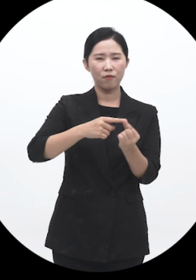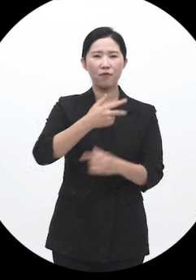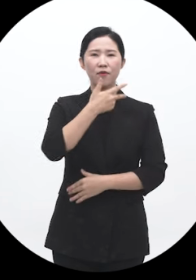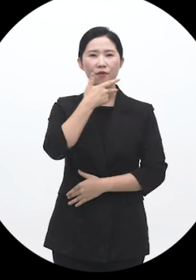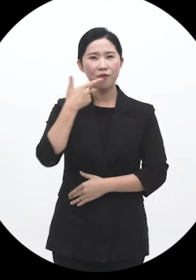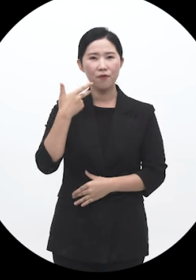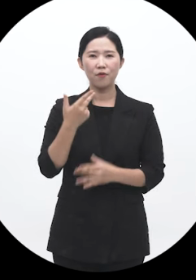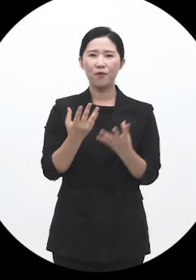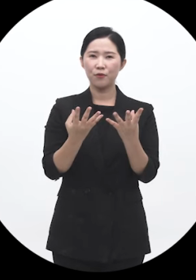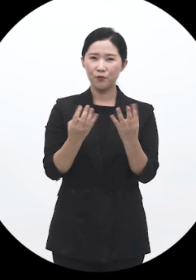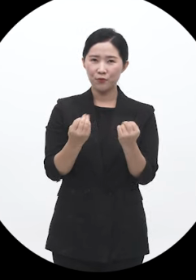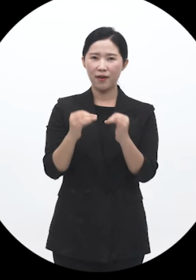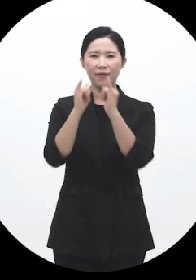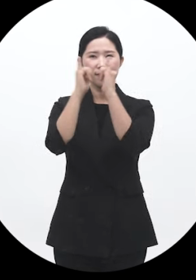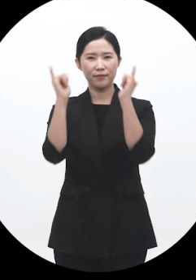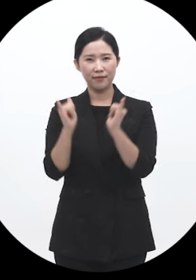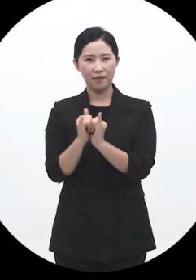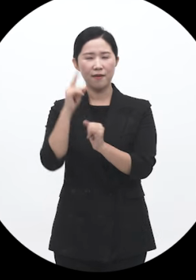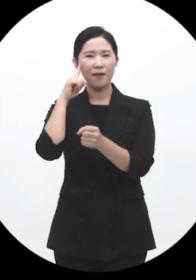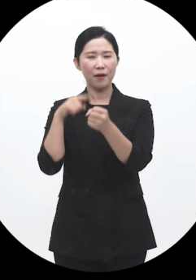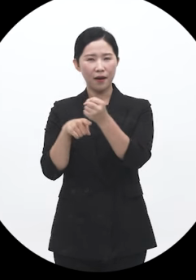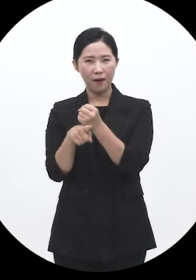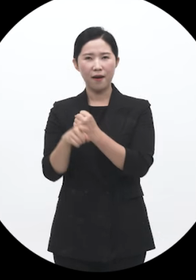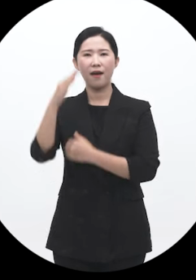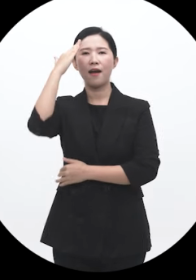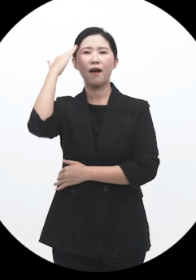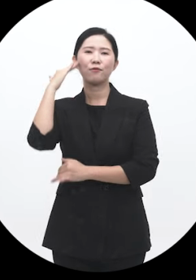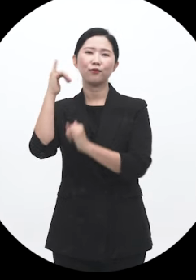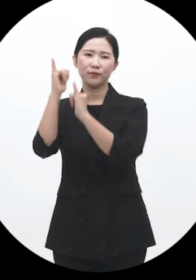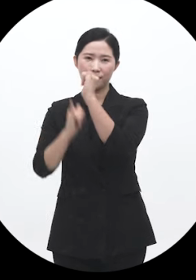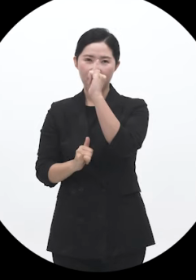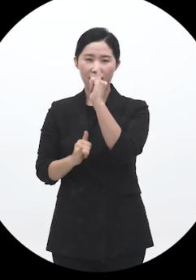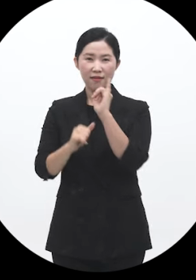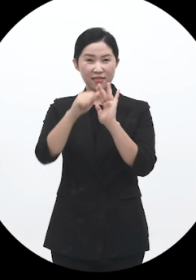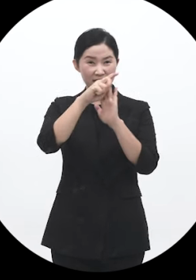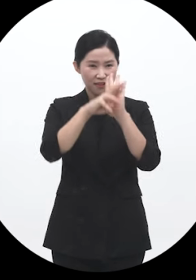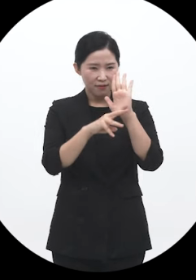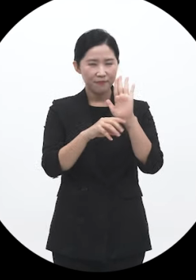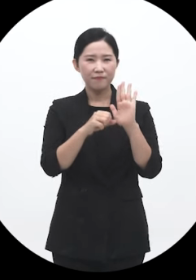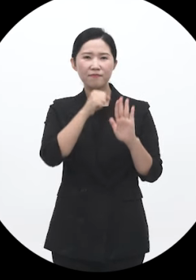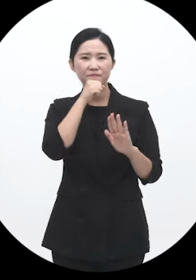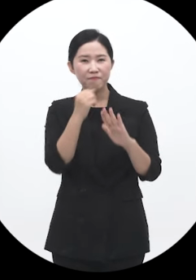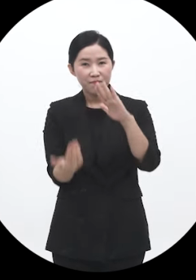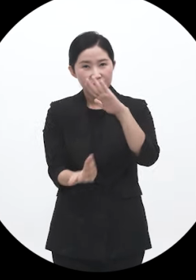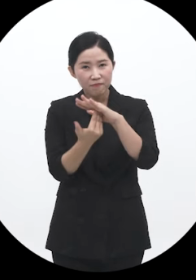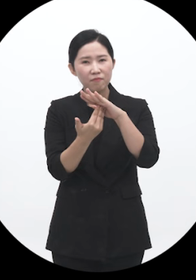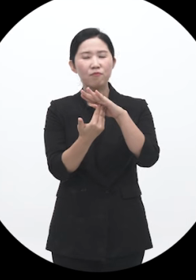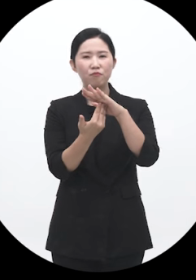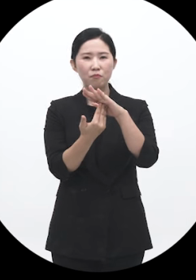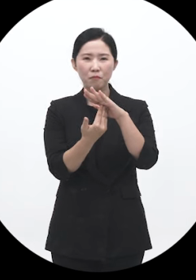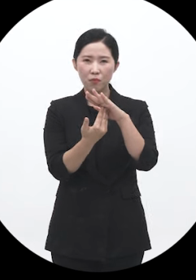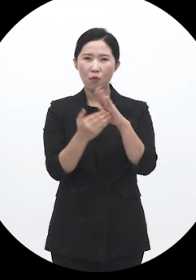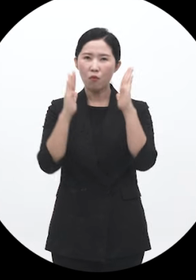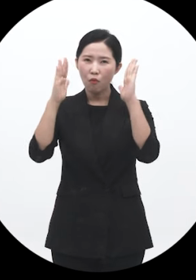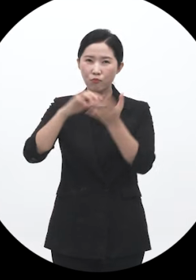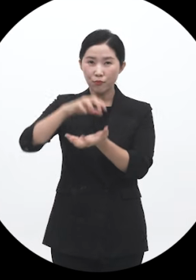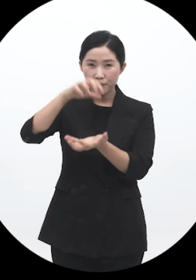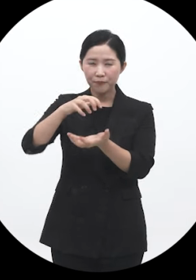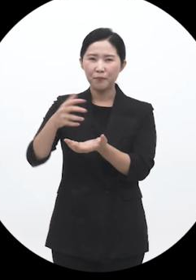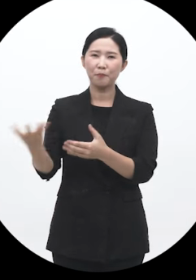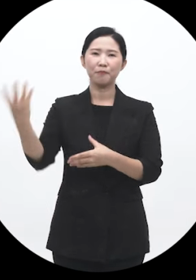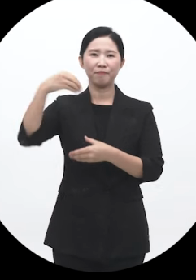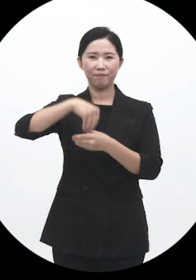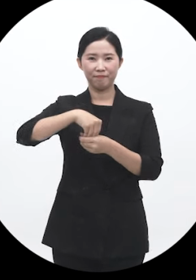수학, 사회, 과학, 한국사로 전 과목 석차 등급 및 성취도, 이수 단위가 반영됩니다.